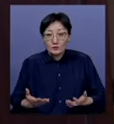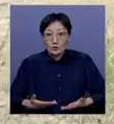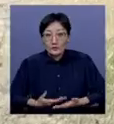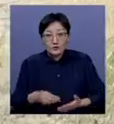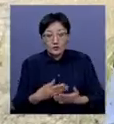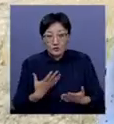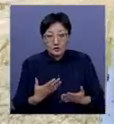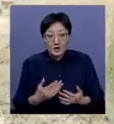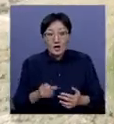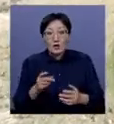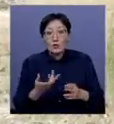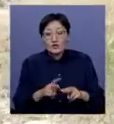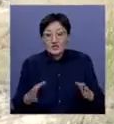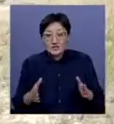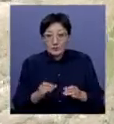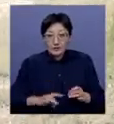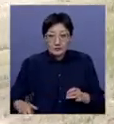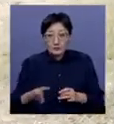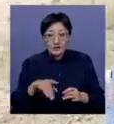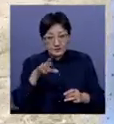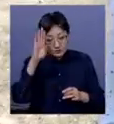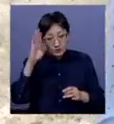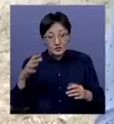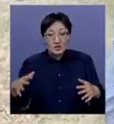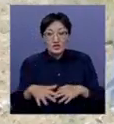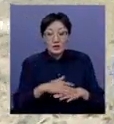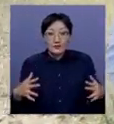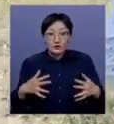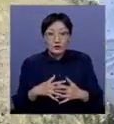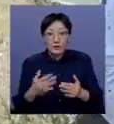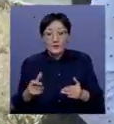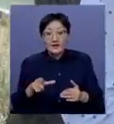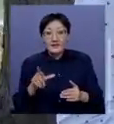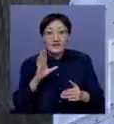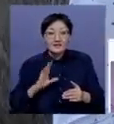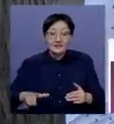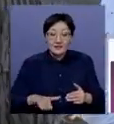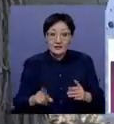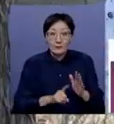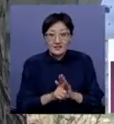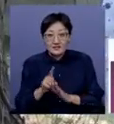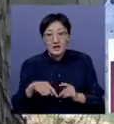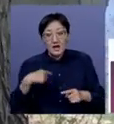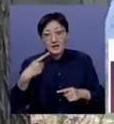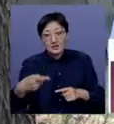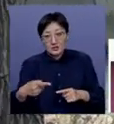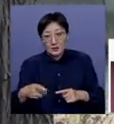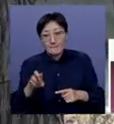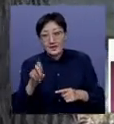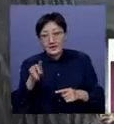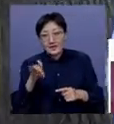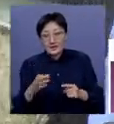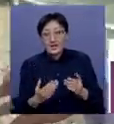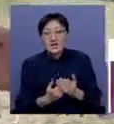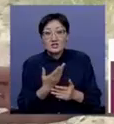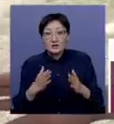өмірінен? Шөлдала шағын ауданындағы жасөспірімдердің жаппай төбелесі міне мына каналдың бойынан бастау алған. Арғы беттегі береке деп аталатын